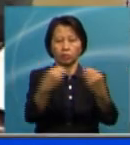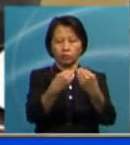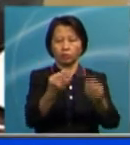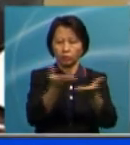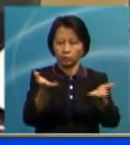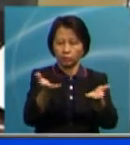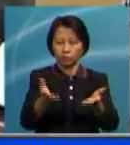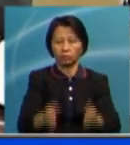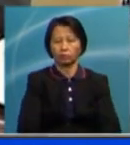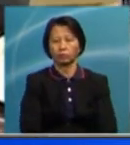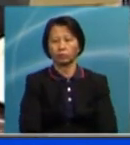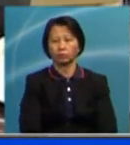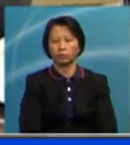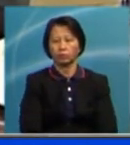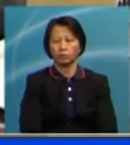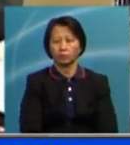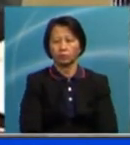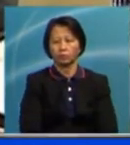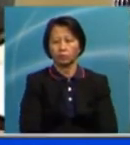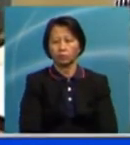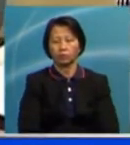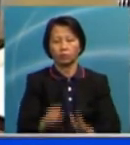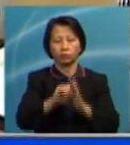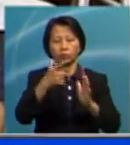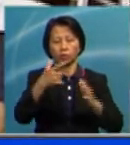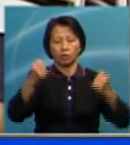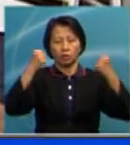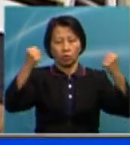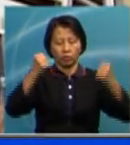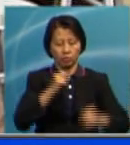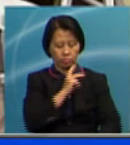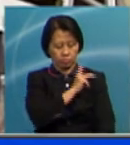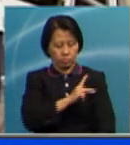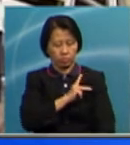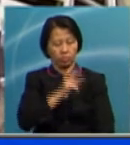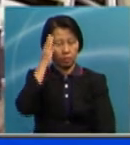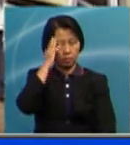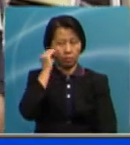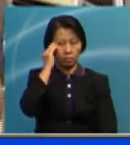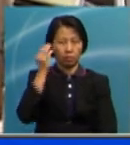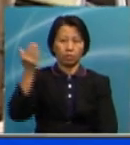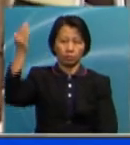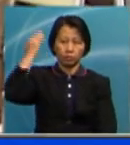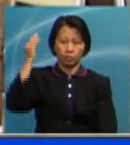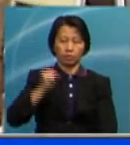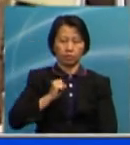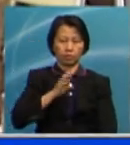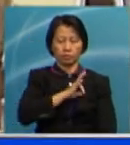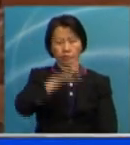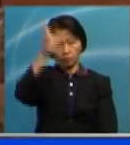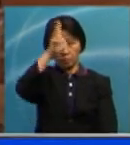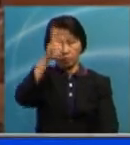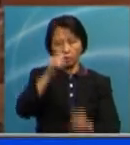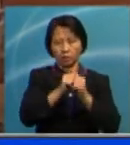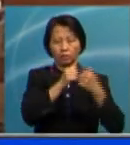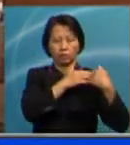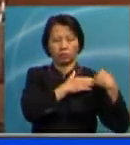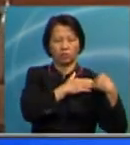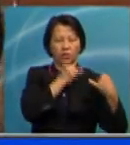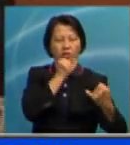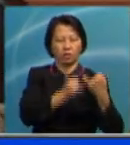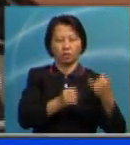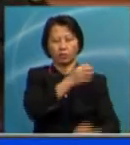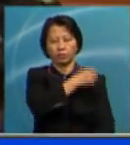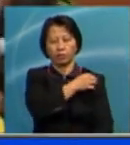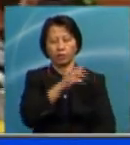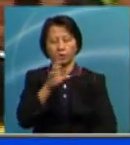masyarakat selain kekuatan peribadi dan pengalaman sebagai bekas kakitangan kerajaan dengan jawatan terakhir sebagai